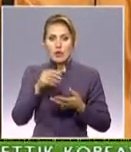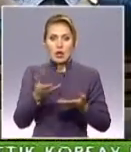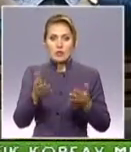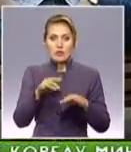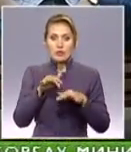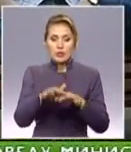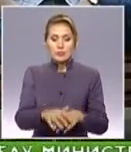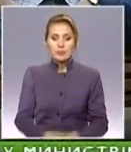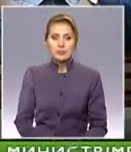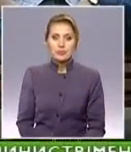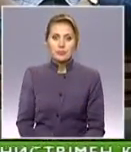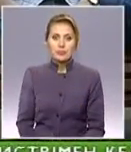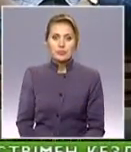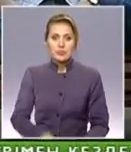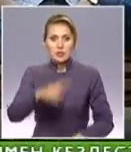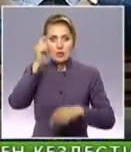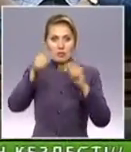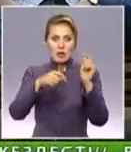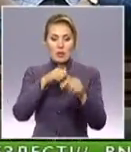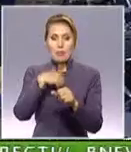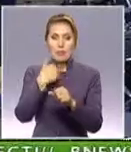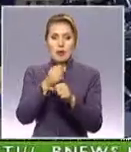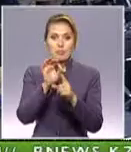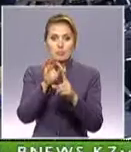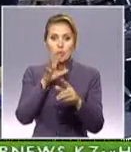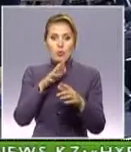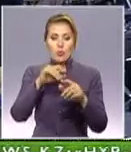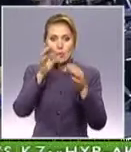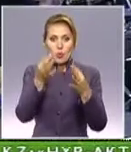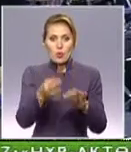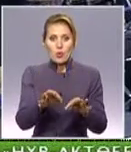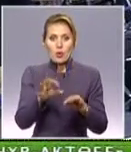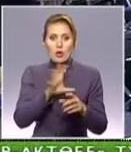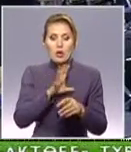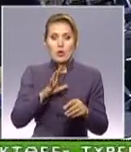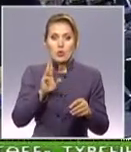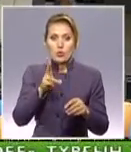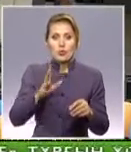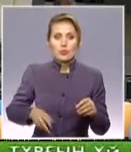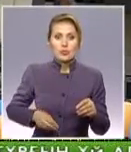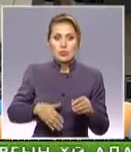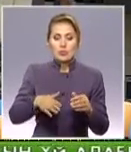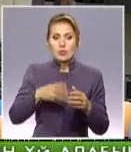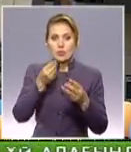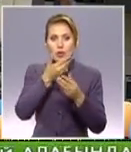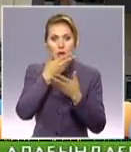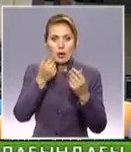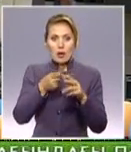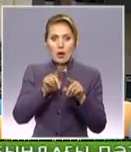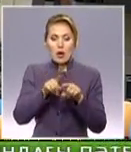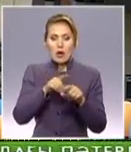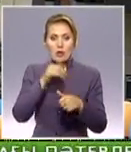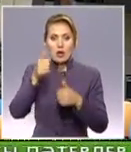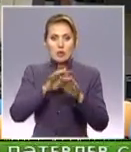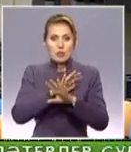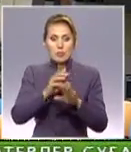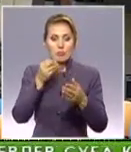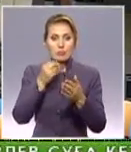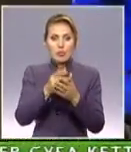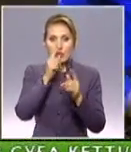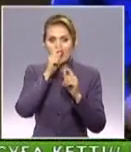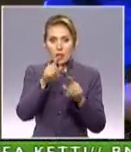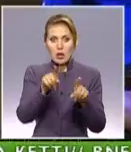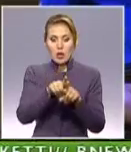боламыз. Фестивальдің басты мақсаты өнер жолын қууға қалтасы көтермейтін жастарға мүмкіндік беру. Бұл жарыс емес, бағалы